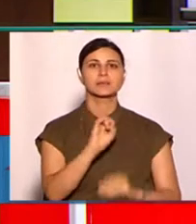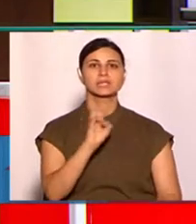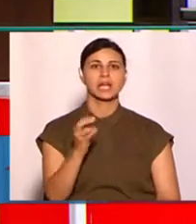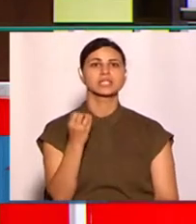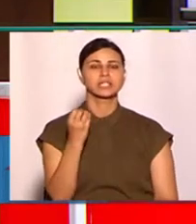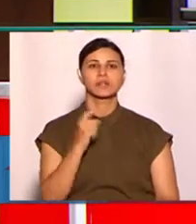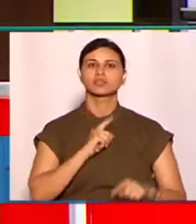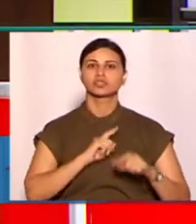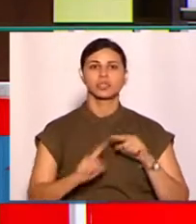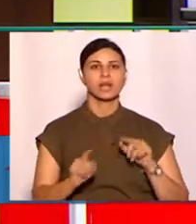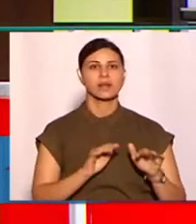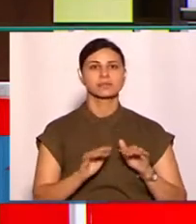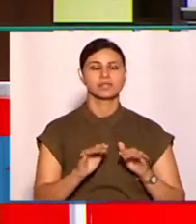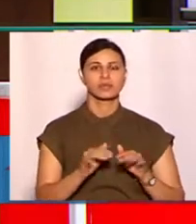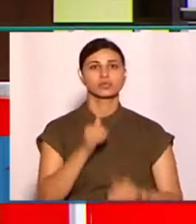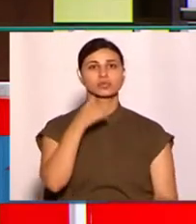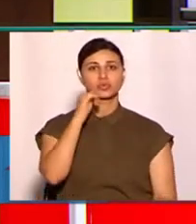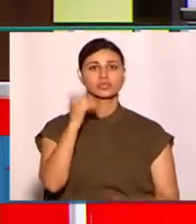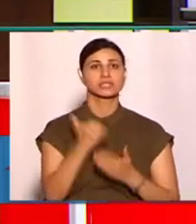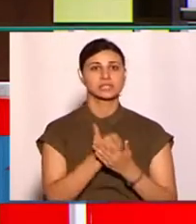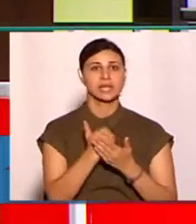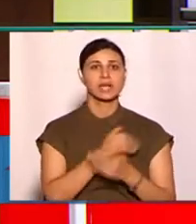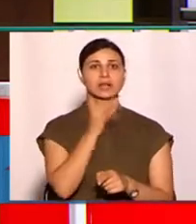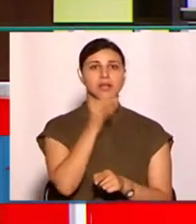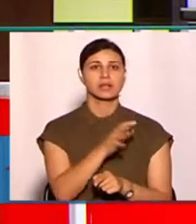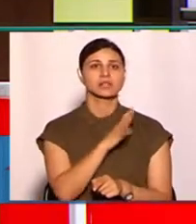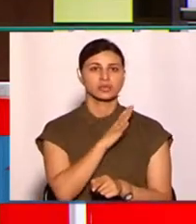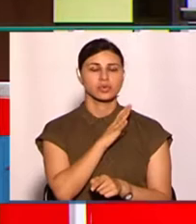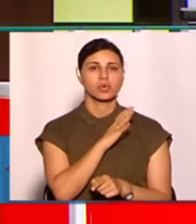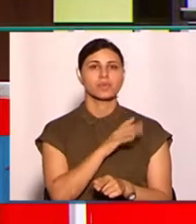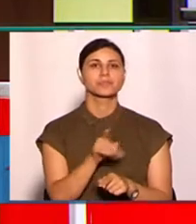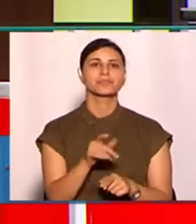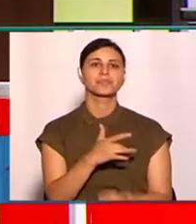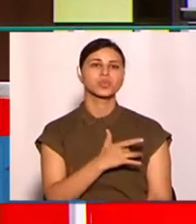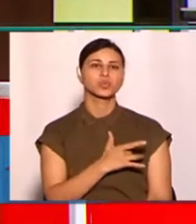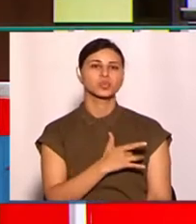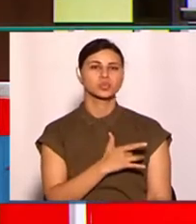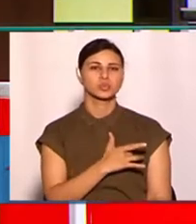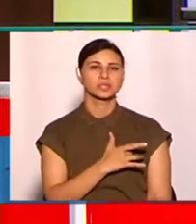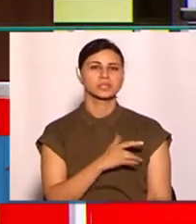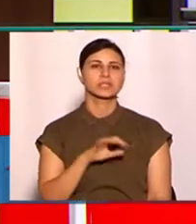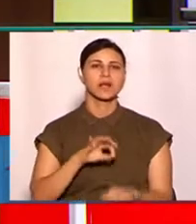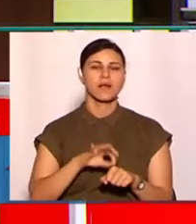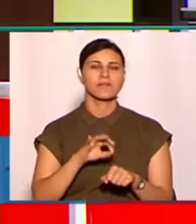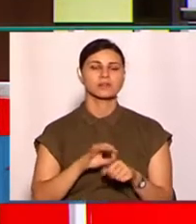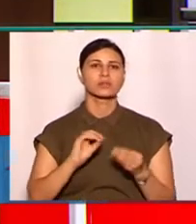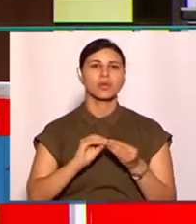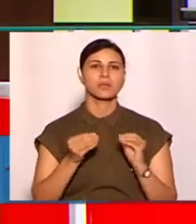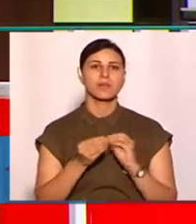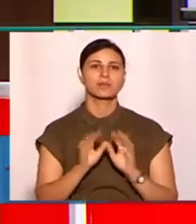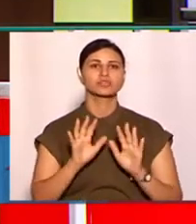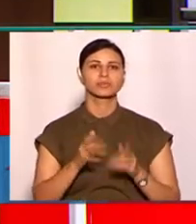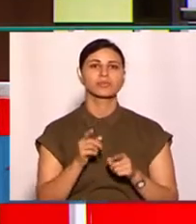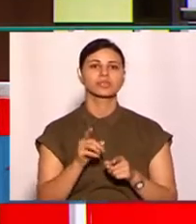პროცესი კიდე უფრო ჩქარა მიმდინარეობს. მე გუშინდელ სიახლესაც გაგახსენებთ. ისევე როგორც კარდიო, ანუ გულის სისხლძარღვთა სისტემის პრობლემების